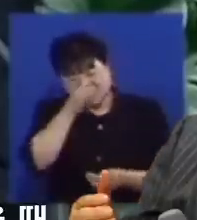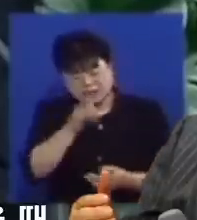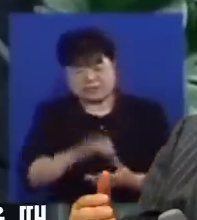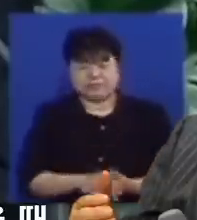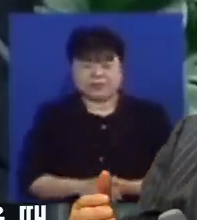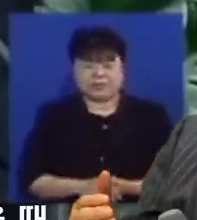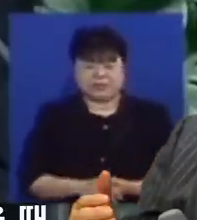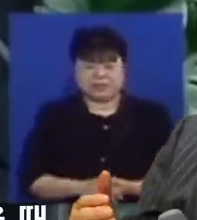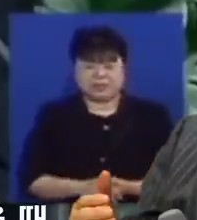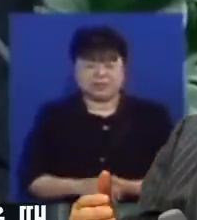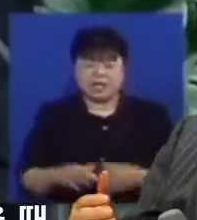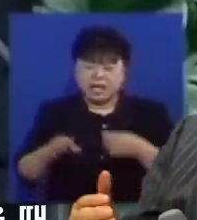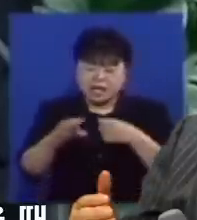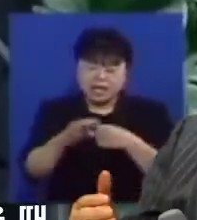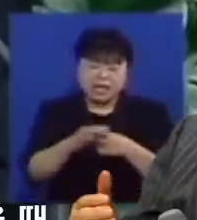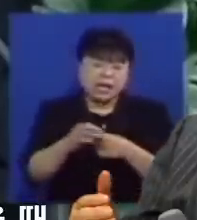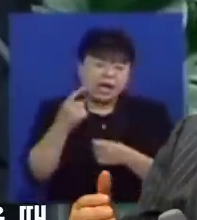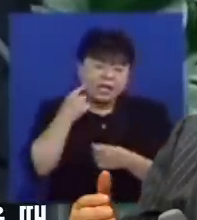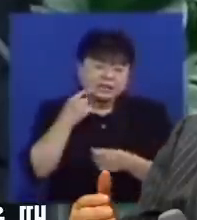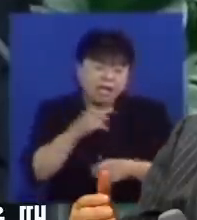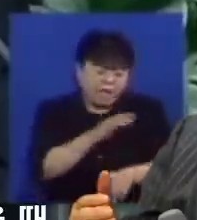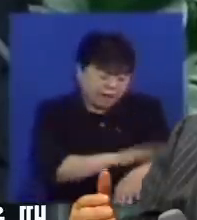만드는 곳이 없었어요. 아주